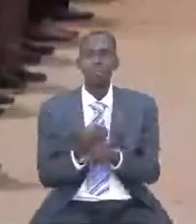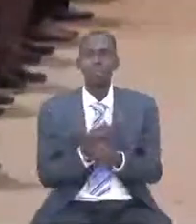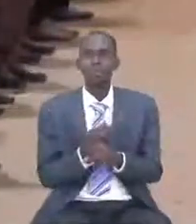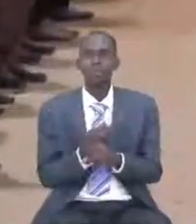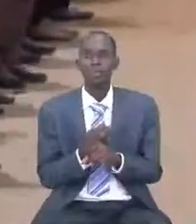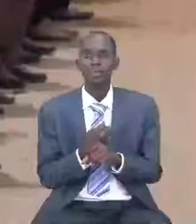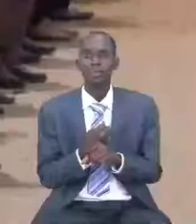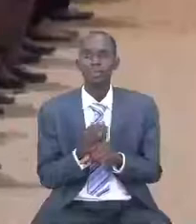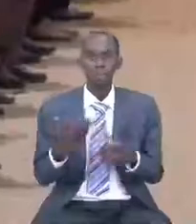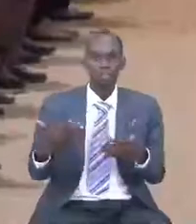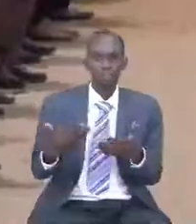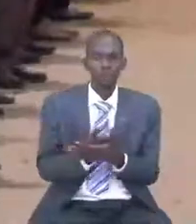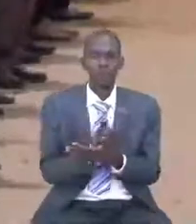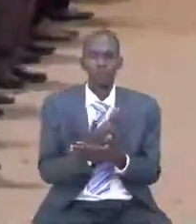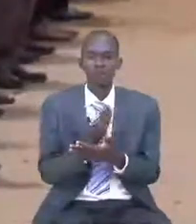Ta vie prend